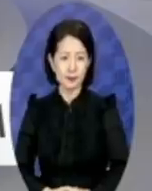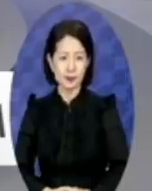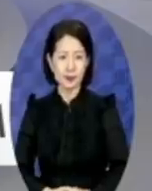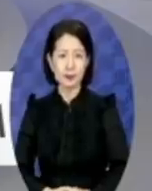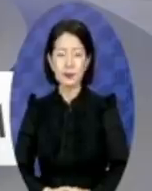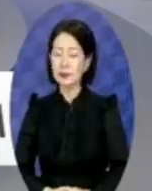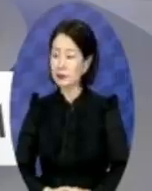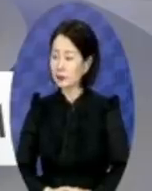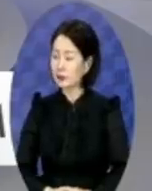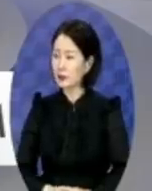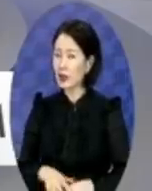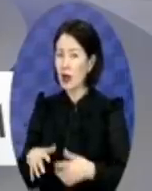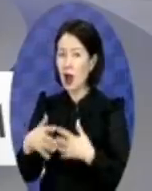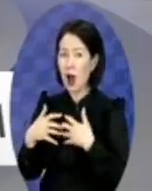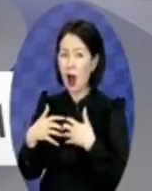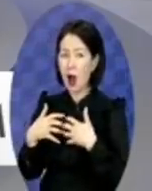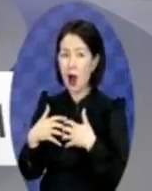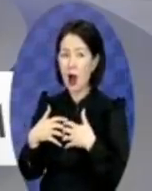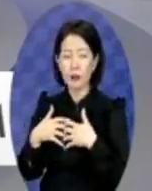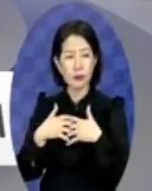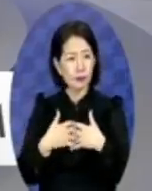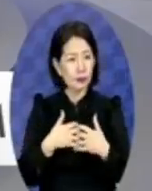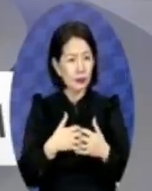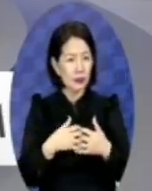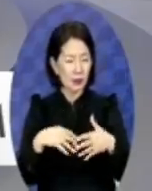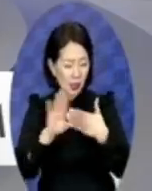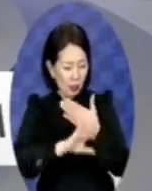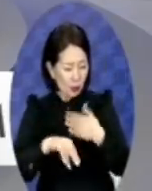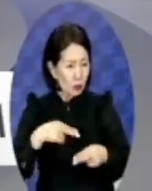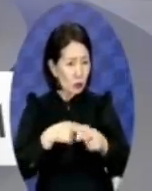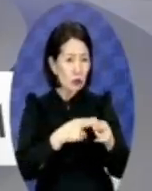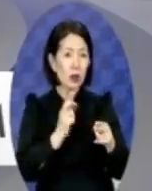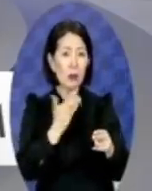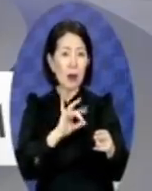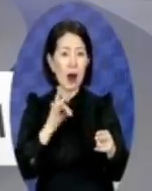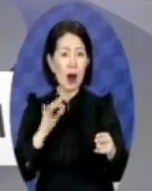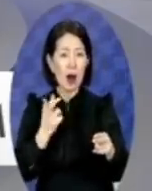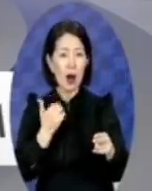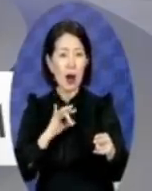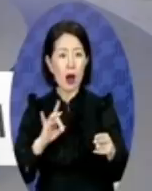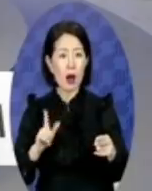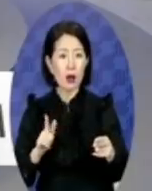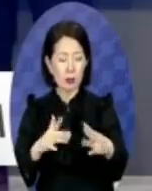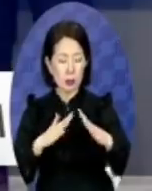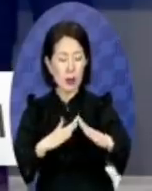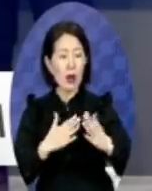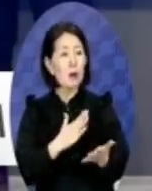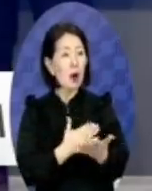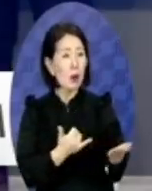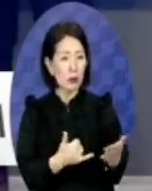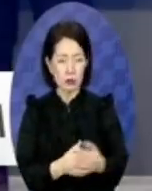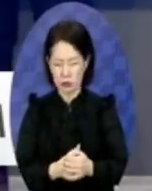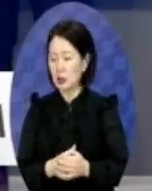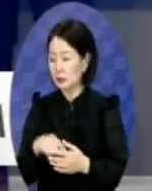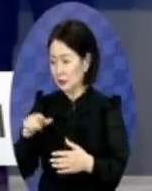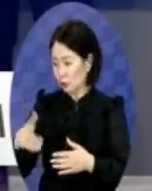Тэгэхээр энэ ан амьтны асарх байр ер нь байдгүй. За тэгэхээр энэ байрыг бол саяхан бол нийс Улаанбаатар хотод байгуулсан. Тэгэхээр хотод уусан үед